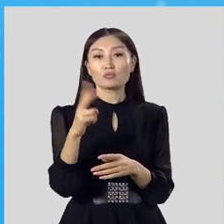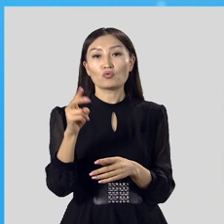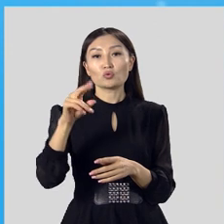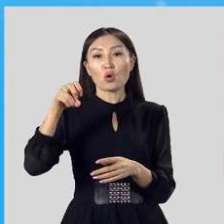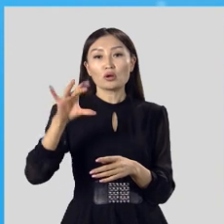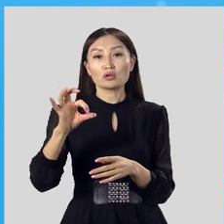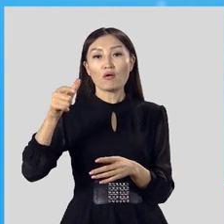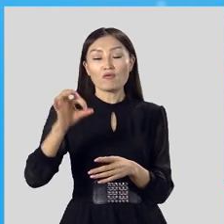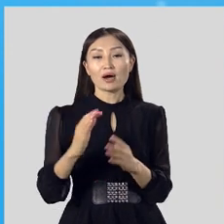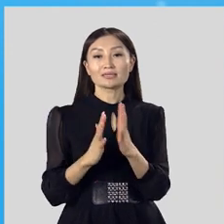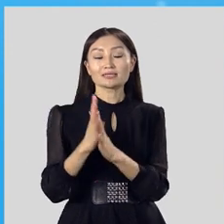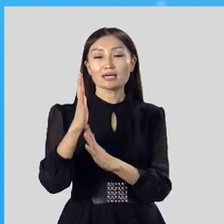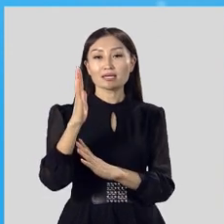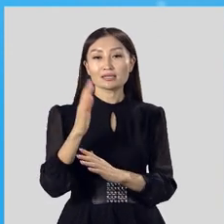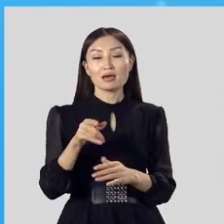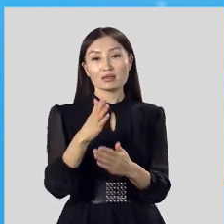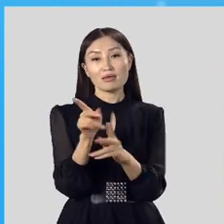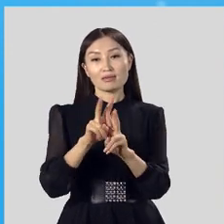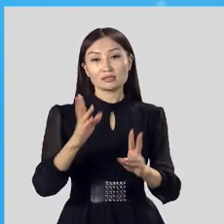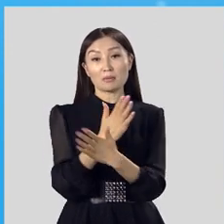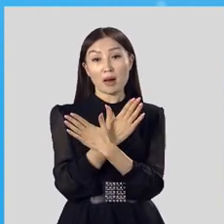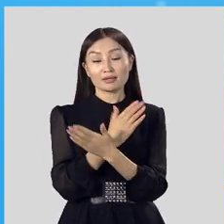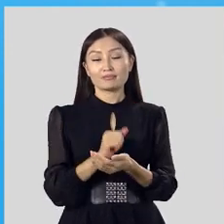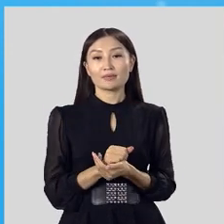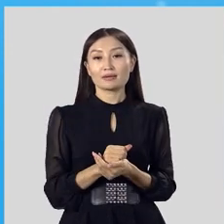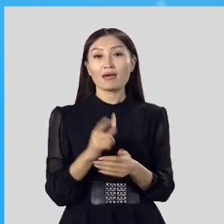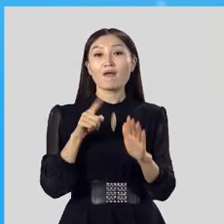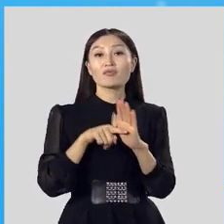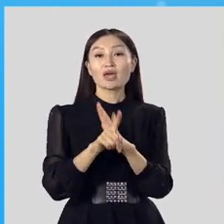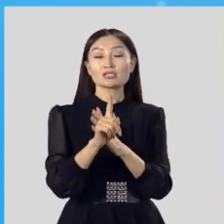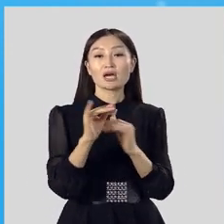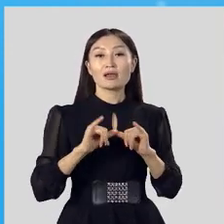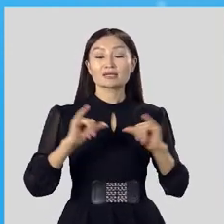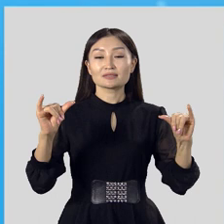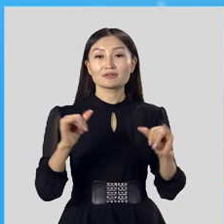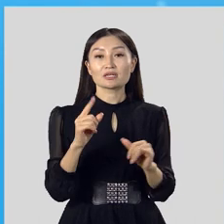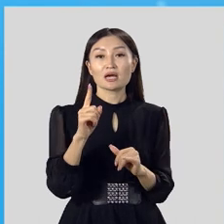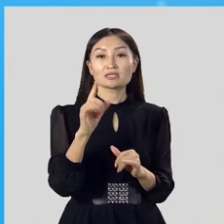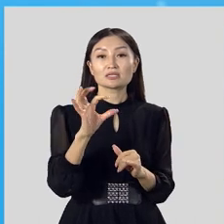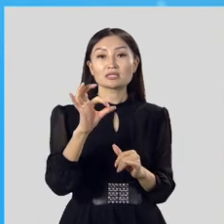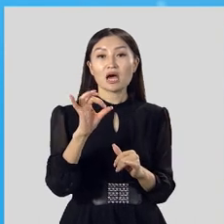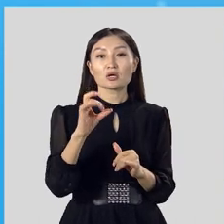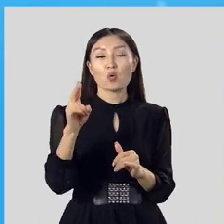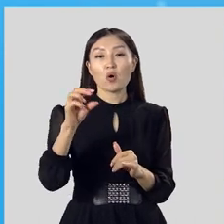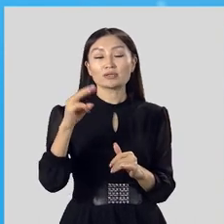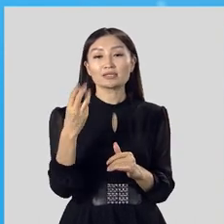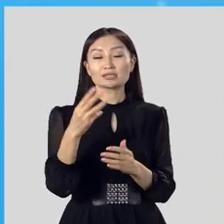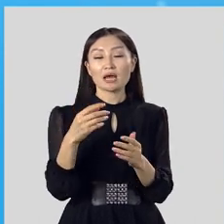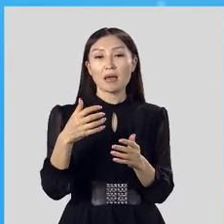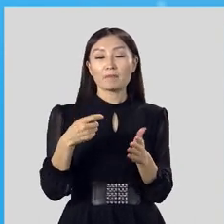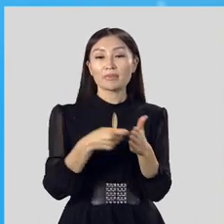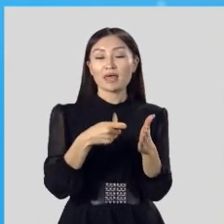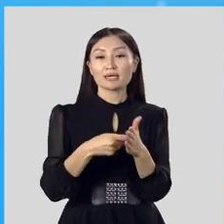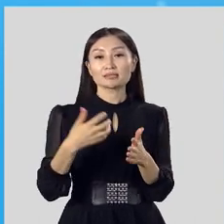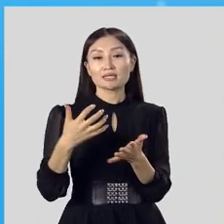растения, проросток также погибнет. В начале развития зародыш питается запасами